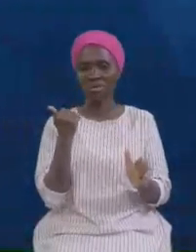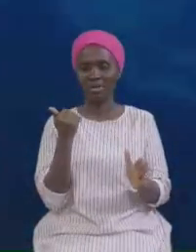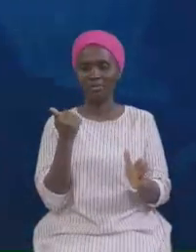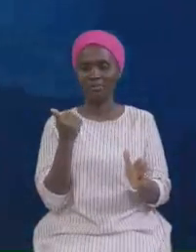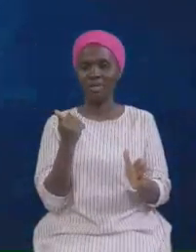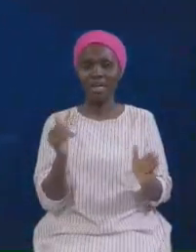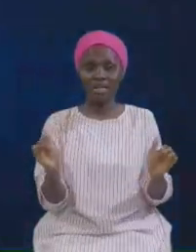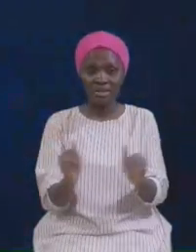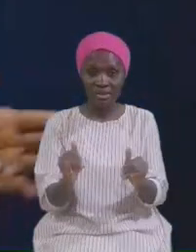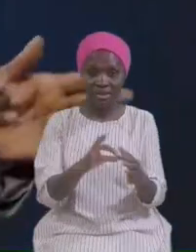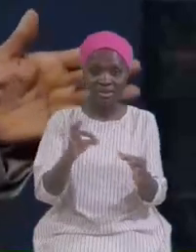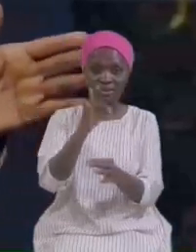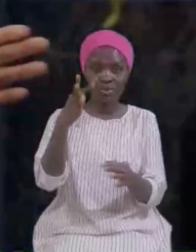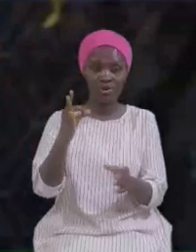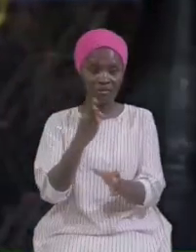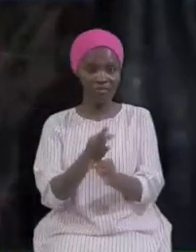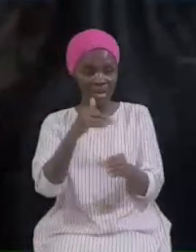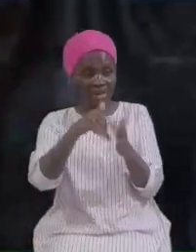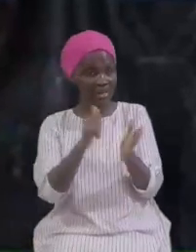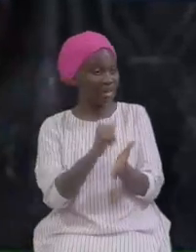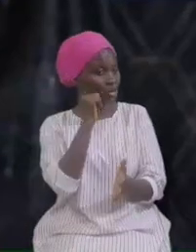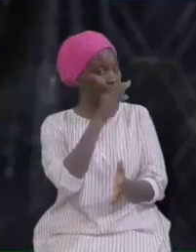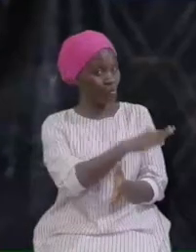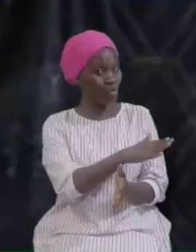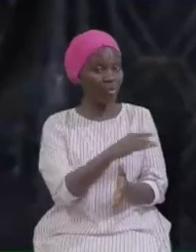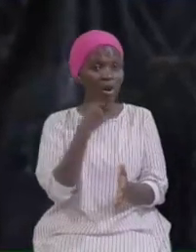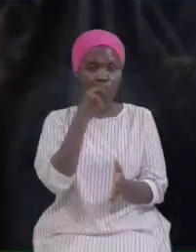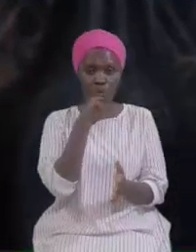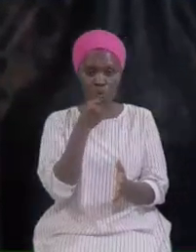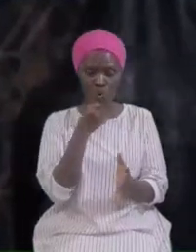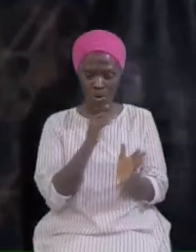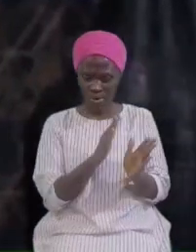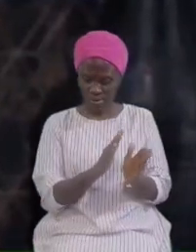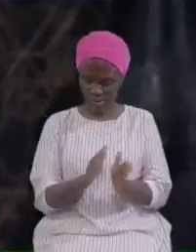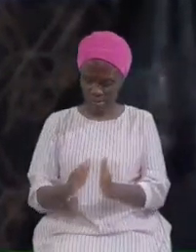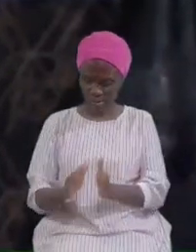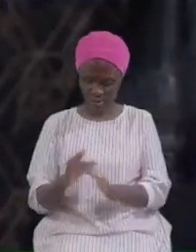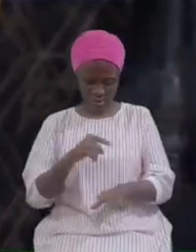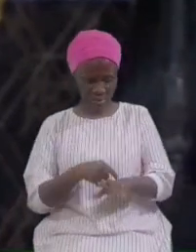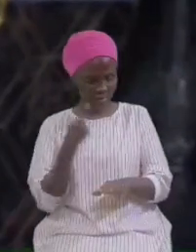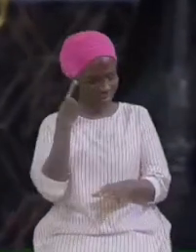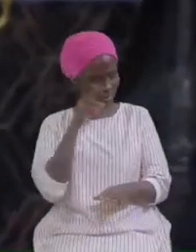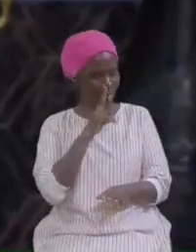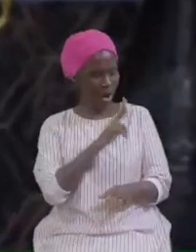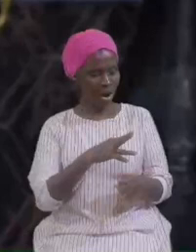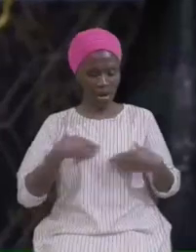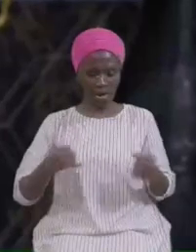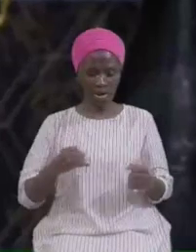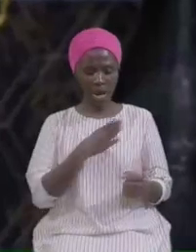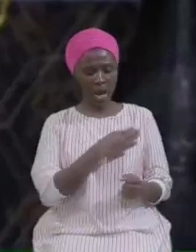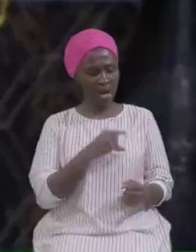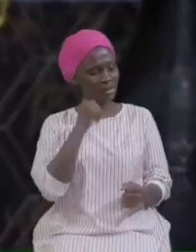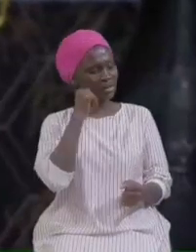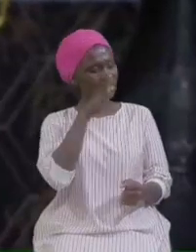foi avec cette femme qui a fixé le moment de sa guérison. Elle a dit, dès que